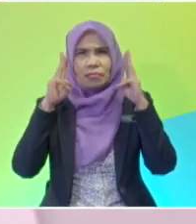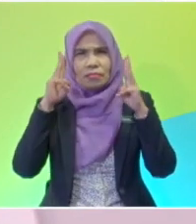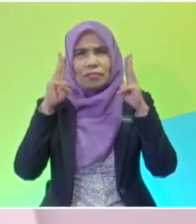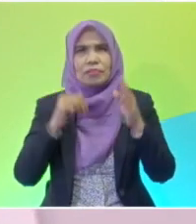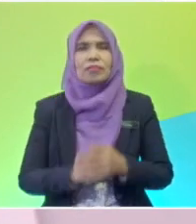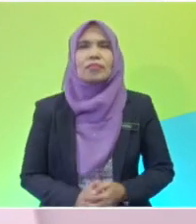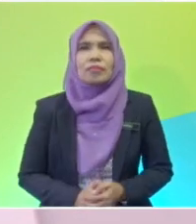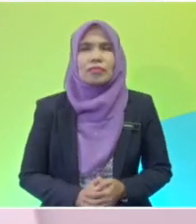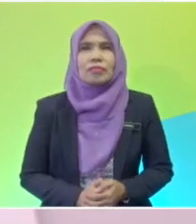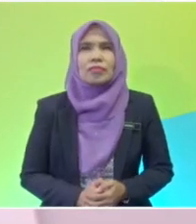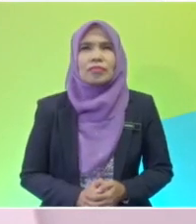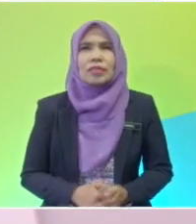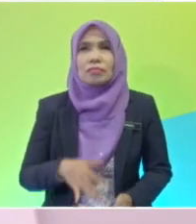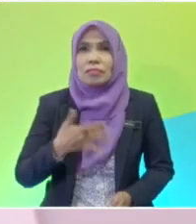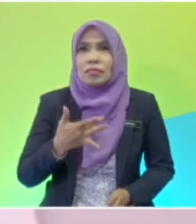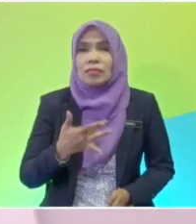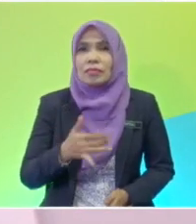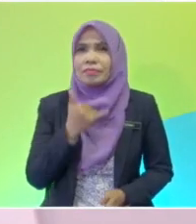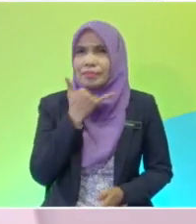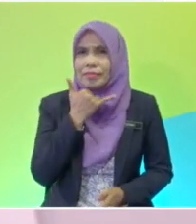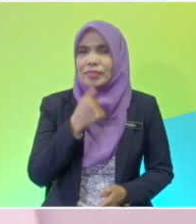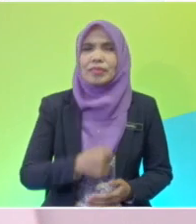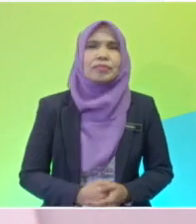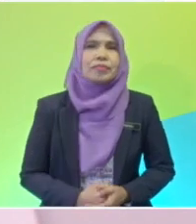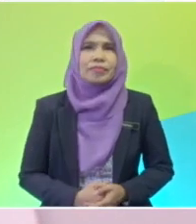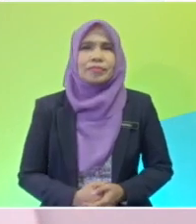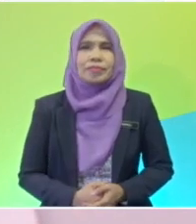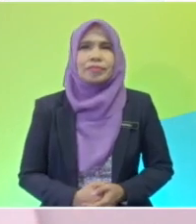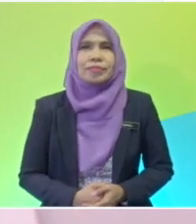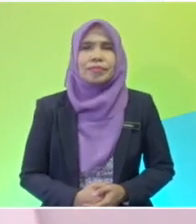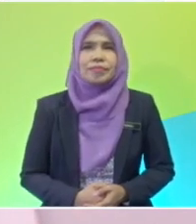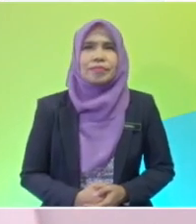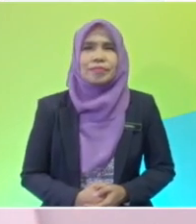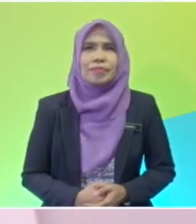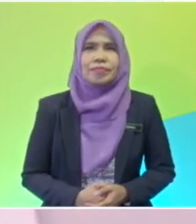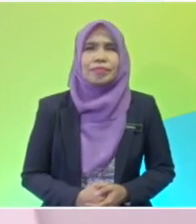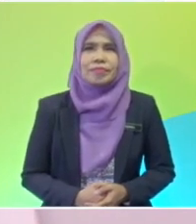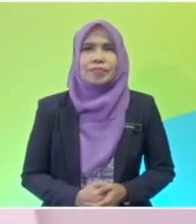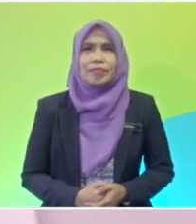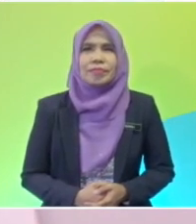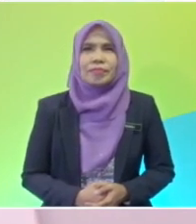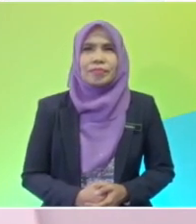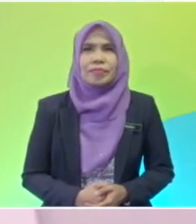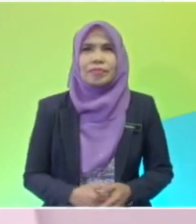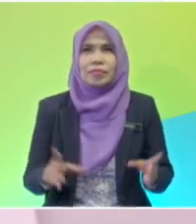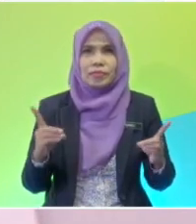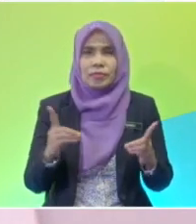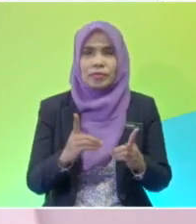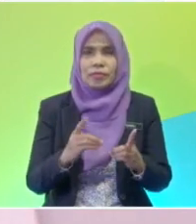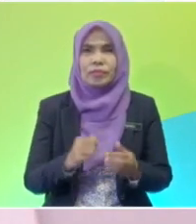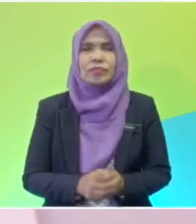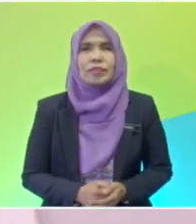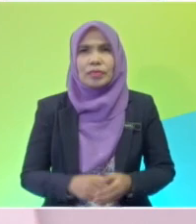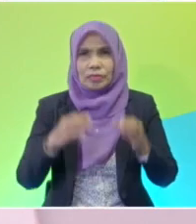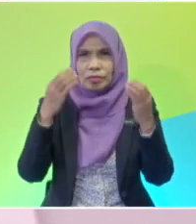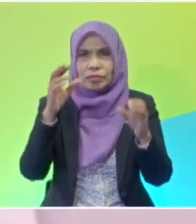tidak pernahnya Sangat berkepulauan tinggi untuk jumpa guru kami dan mendapat bantuan